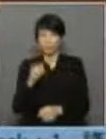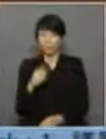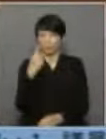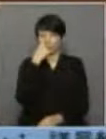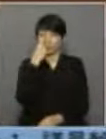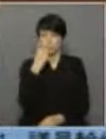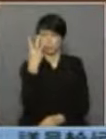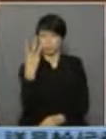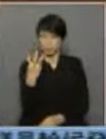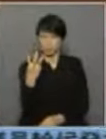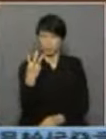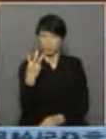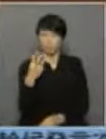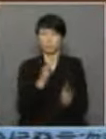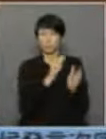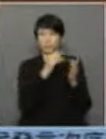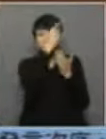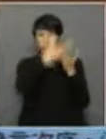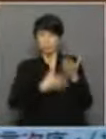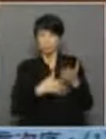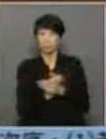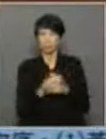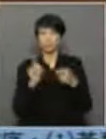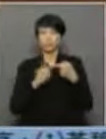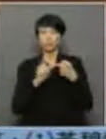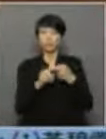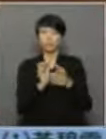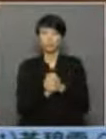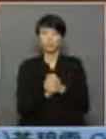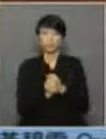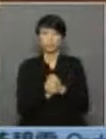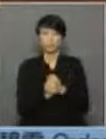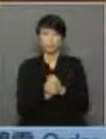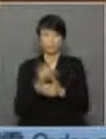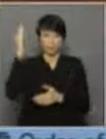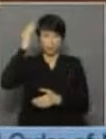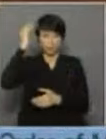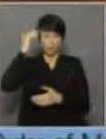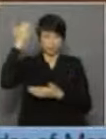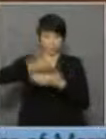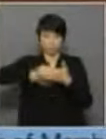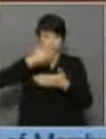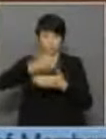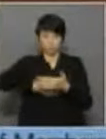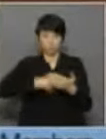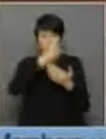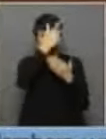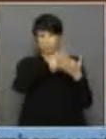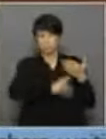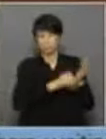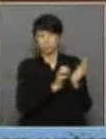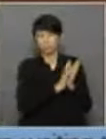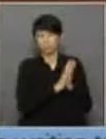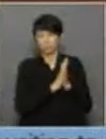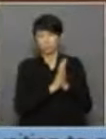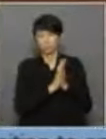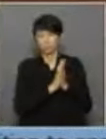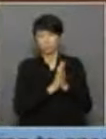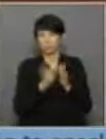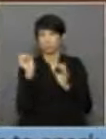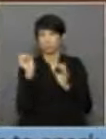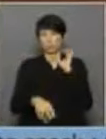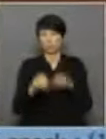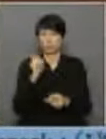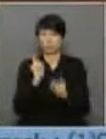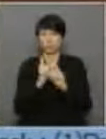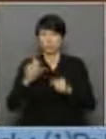對，冠冕堂皇的。首先就要採取源頭減廢為主導政策，降低擴建堆填區或者